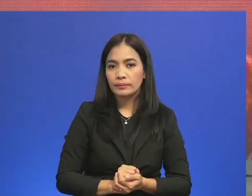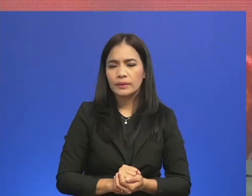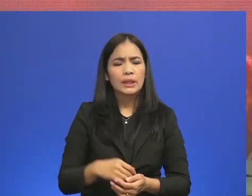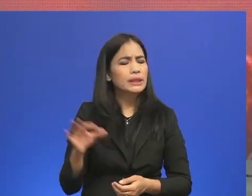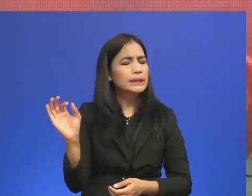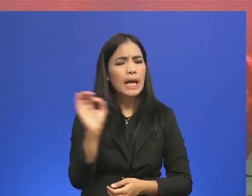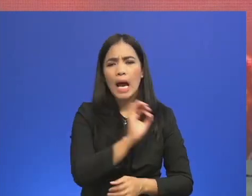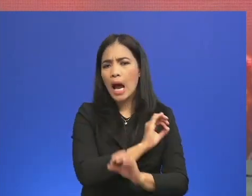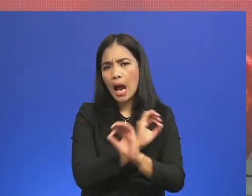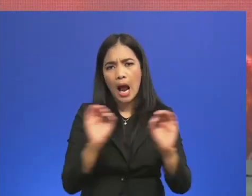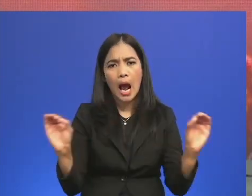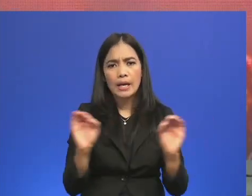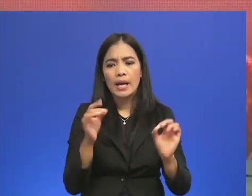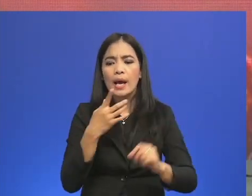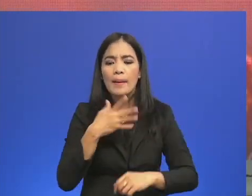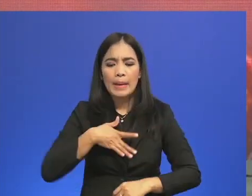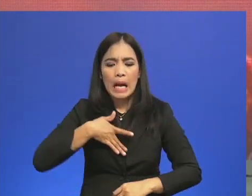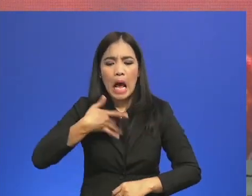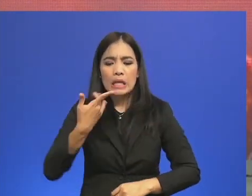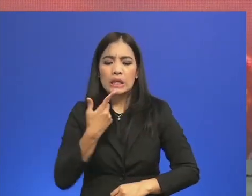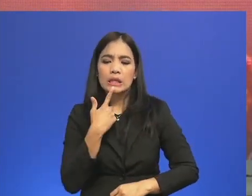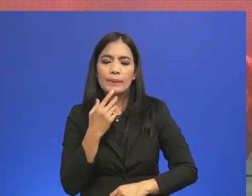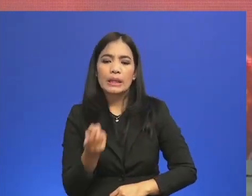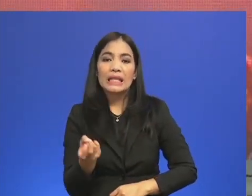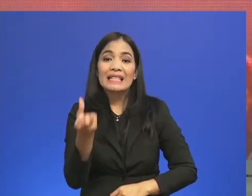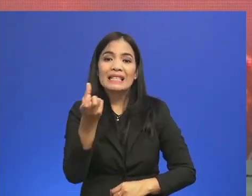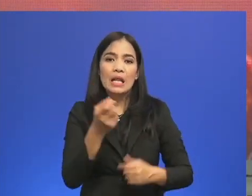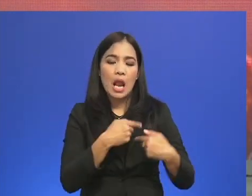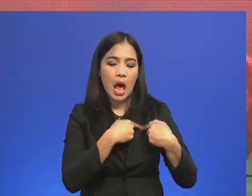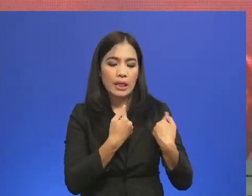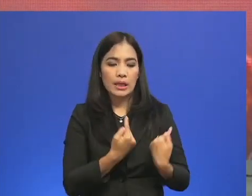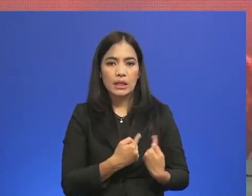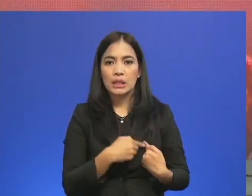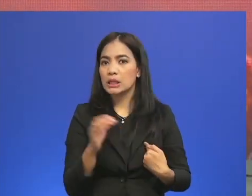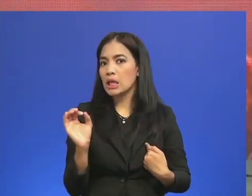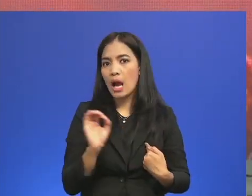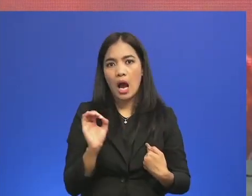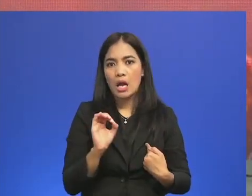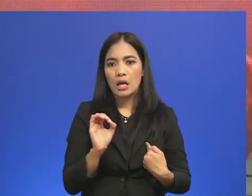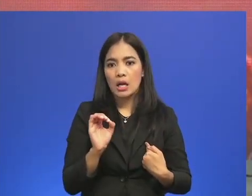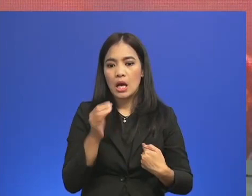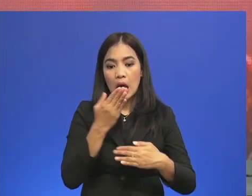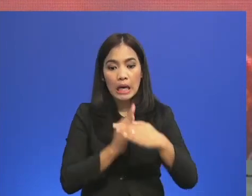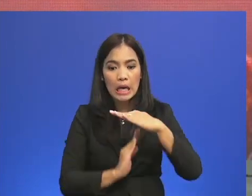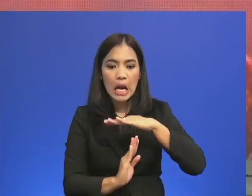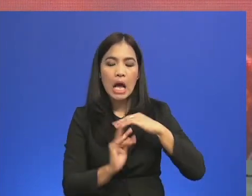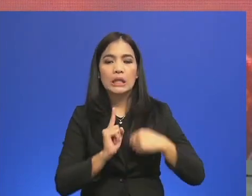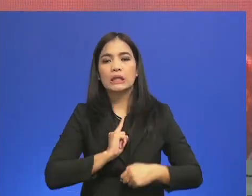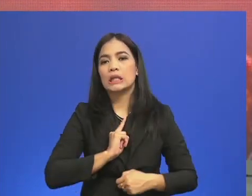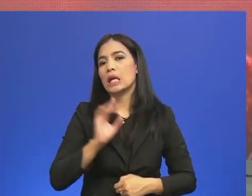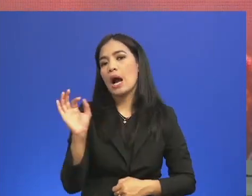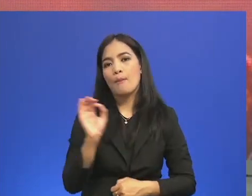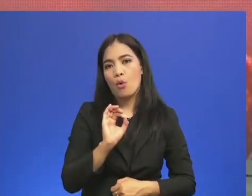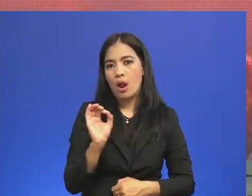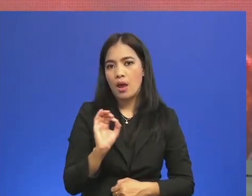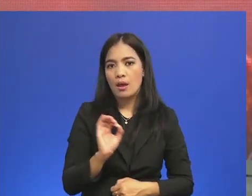Jangan merasa minder, jangan merasa kecil hati, rendah diri, tidak boleh.